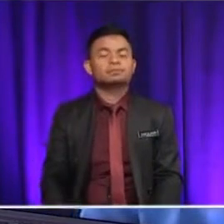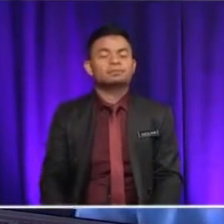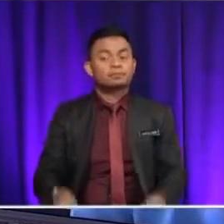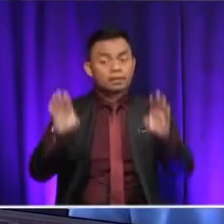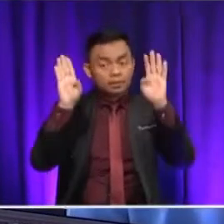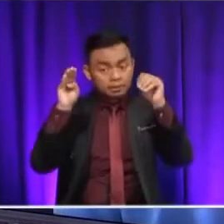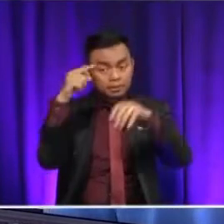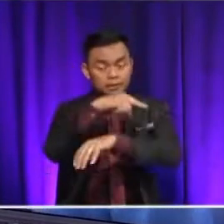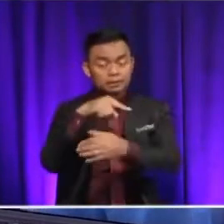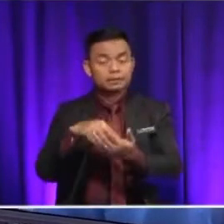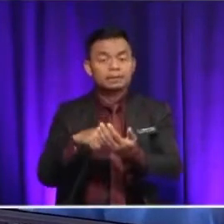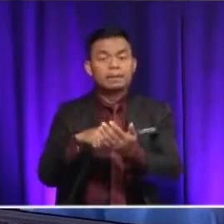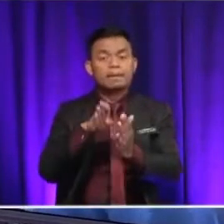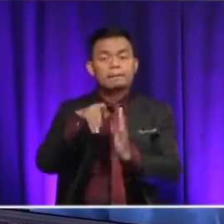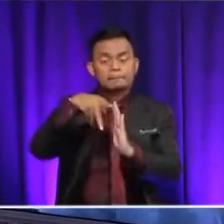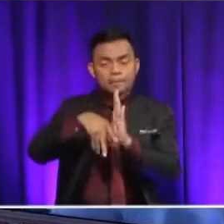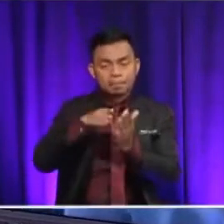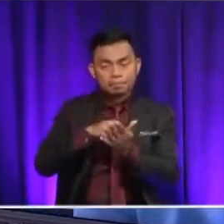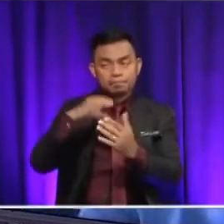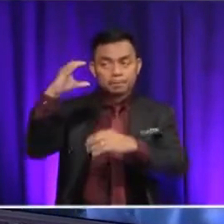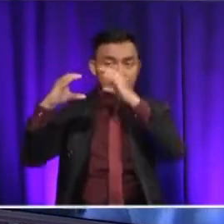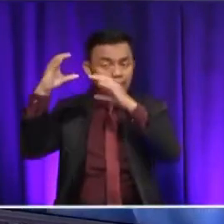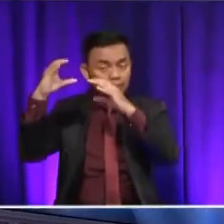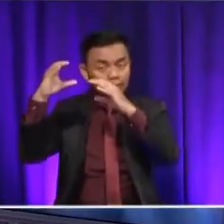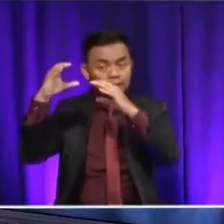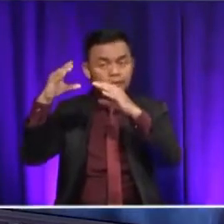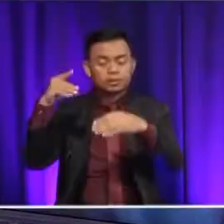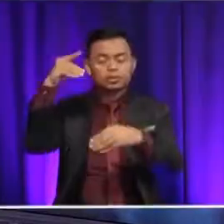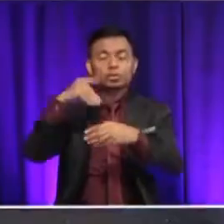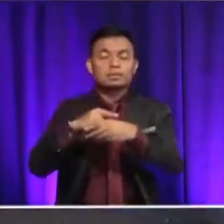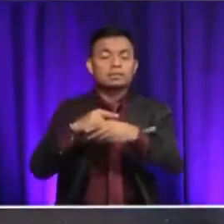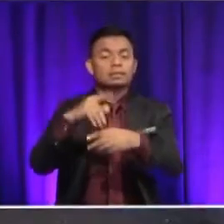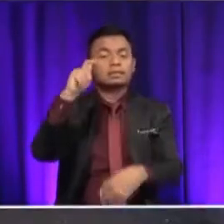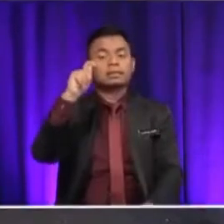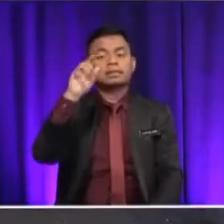tingkatan 5. Baiklah Cikgu, jom kita teruskan. Okey, kita teruskan ya.